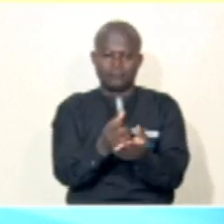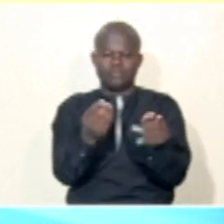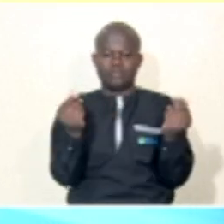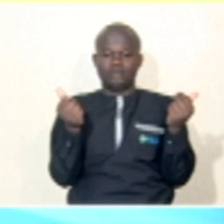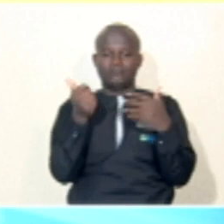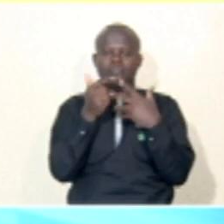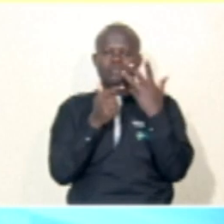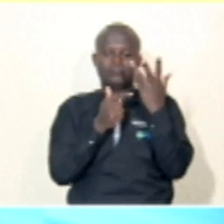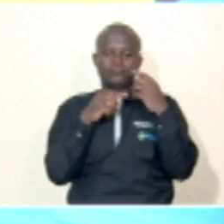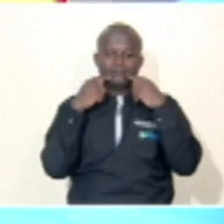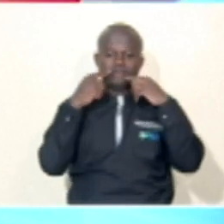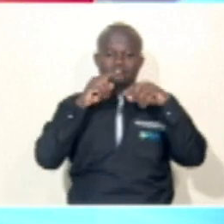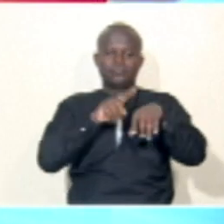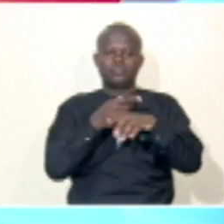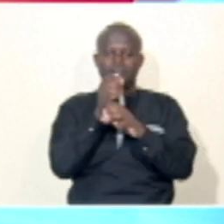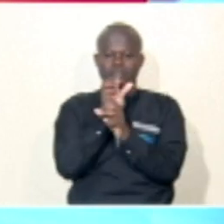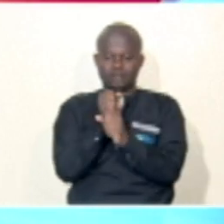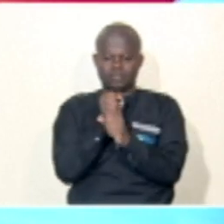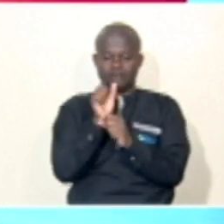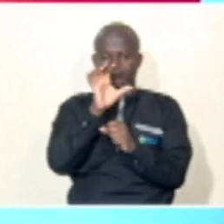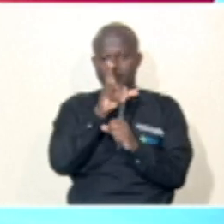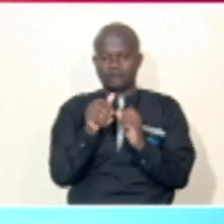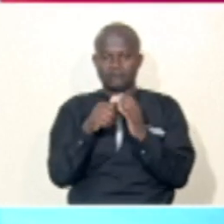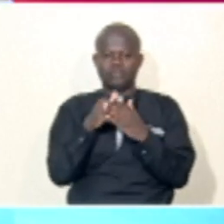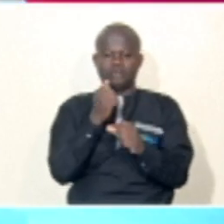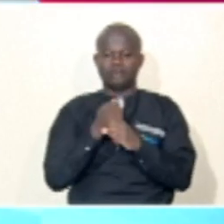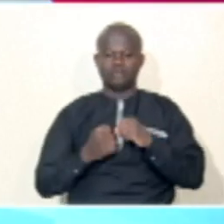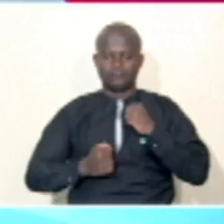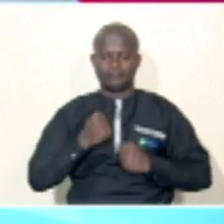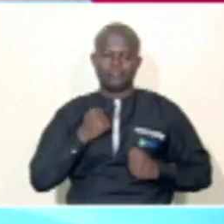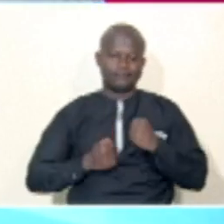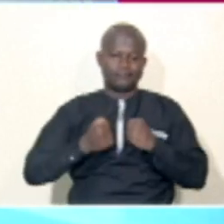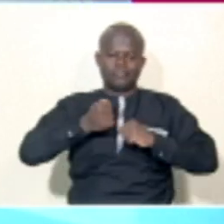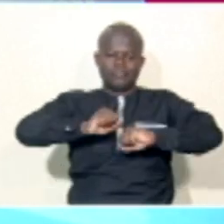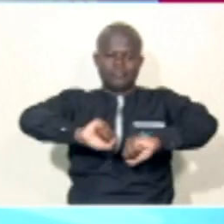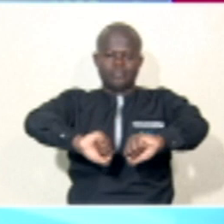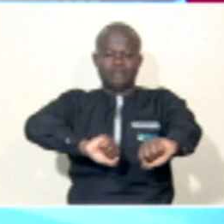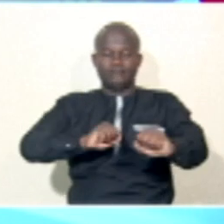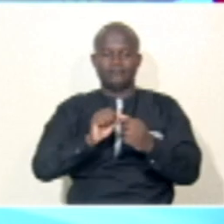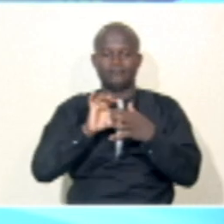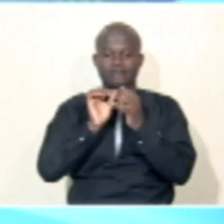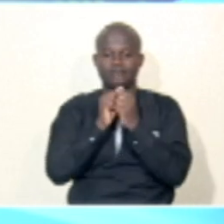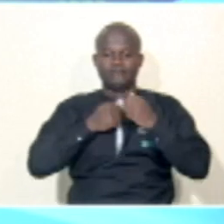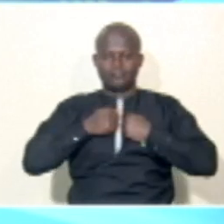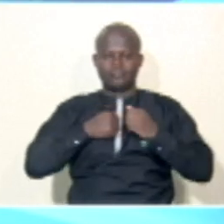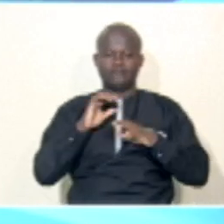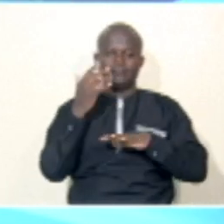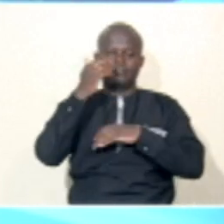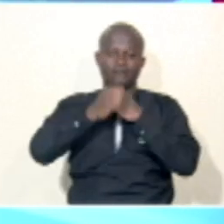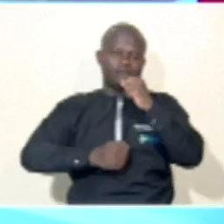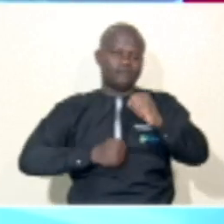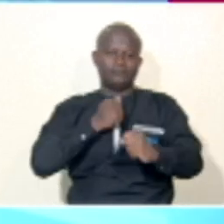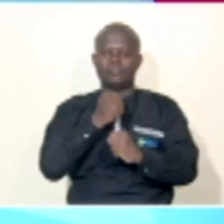ibi rero byatangajwe ubwo ishyirahamwe Nyafurika ry'abakora imyitozo ngororamubiri mu misozi bifatanyaga n'u Rwanda kwizihiza